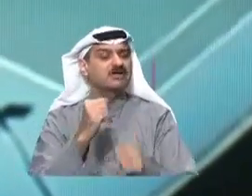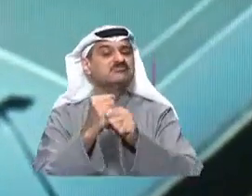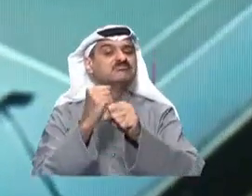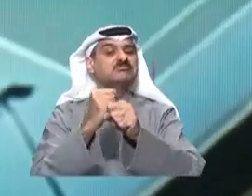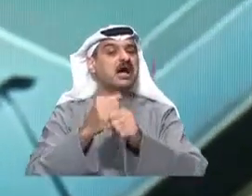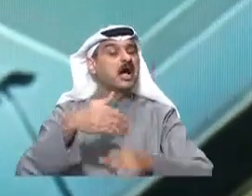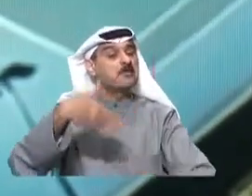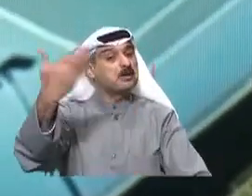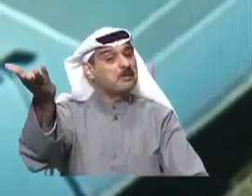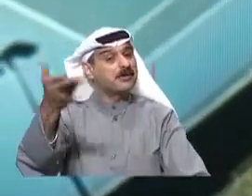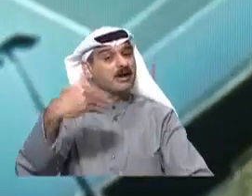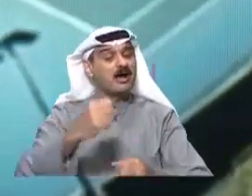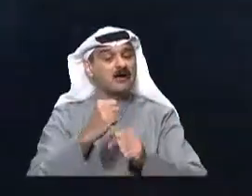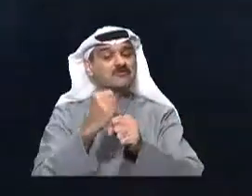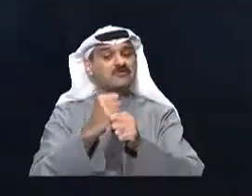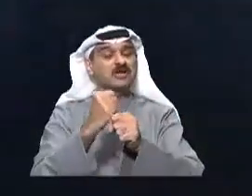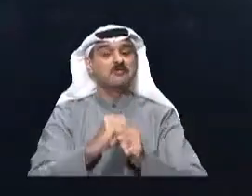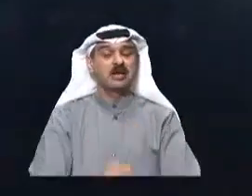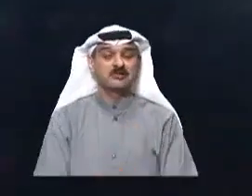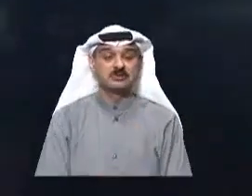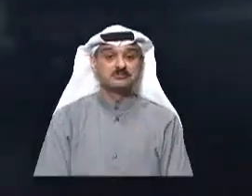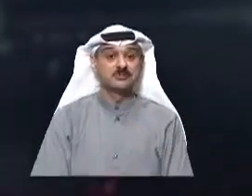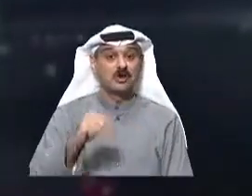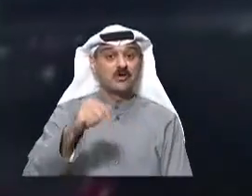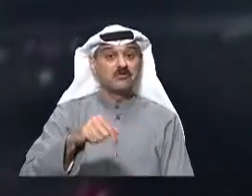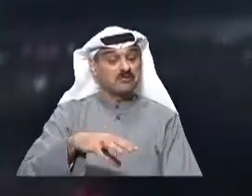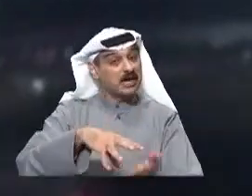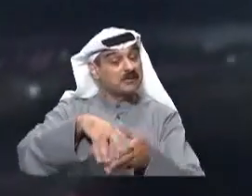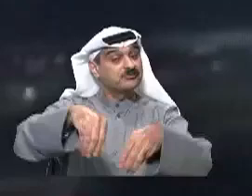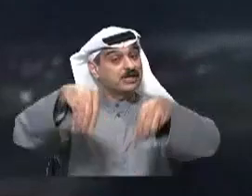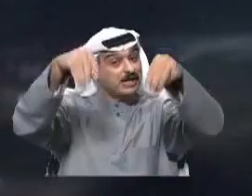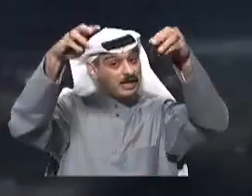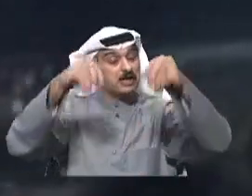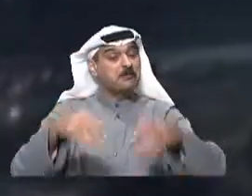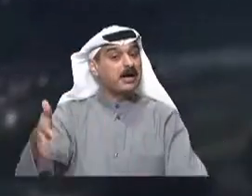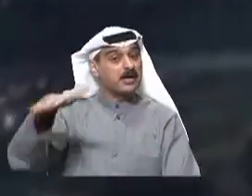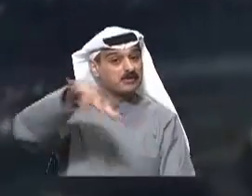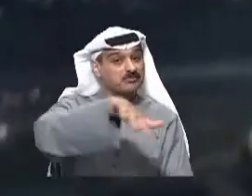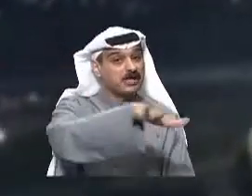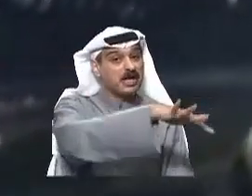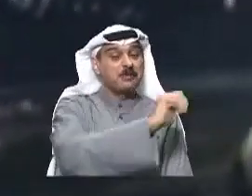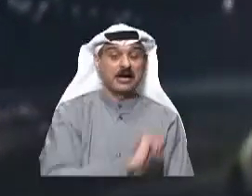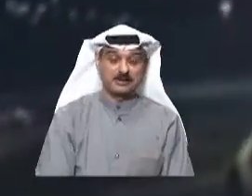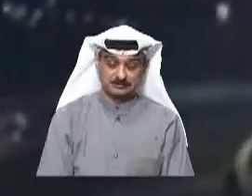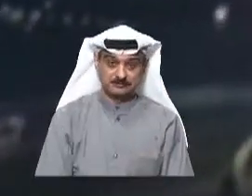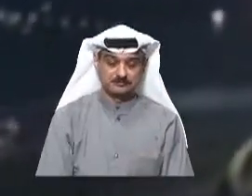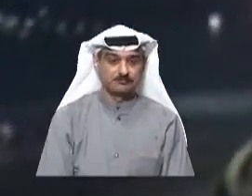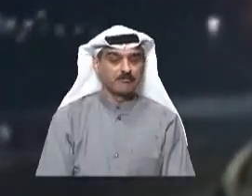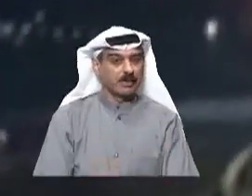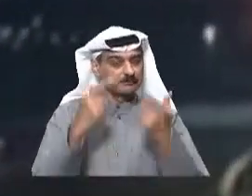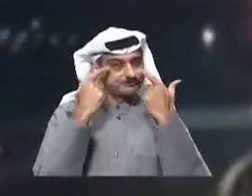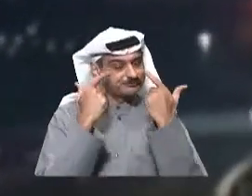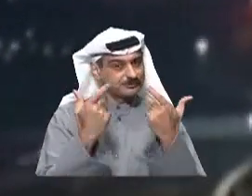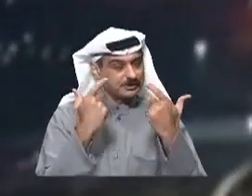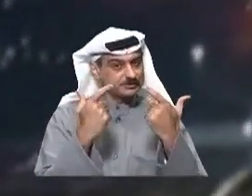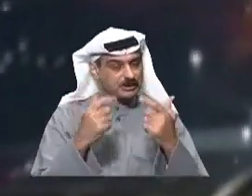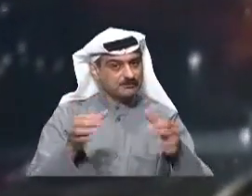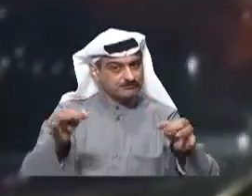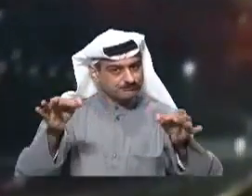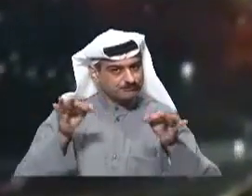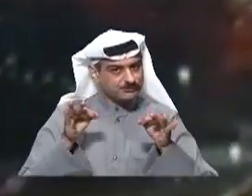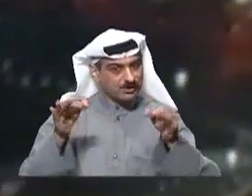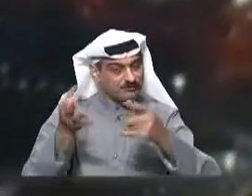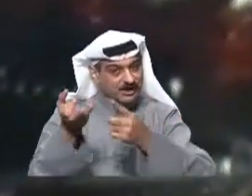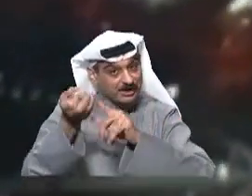الأنشطة والهوايات الخارجية، سواء الهوايات البرية أو كذلك البحرية، لكن نحب نأكد عليكم الالتزام